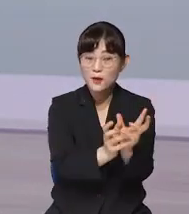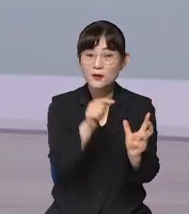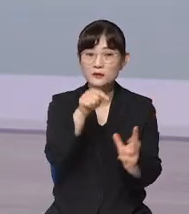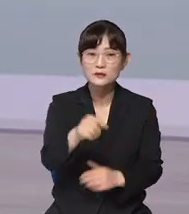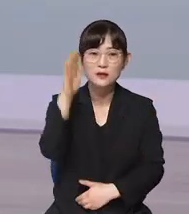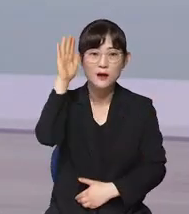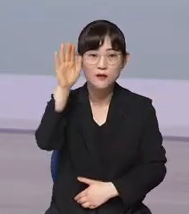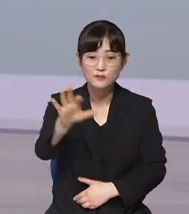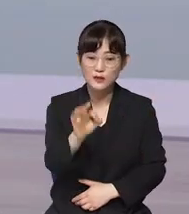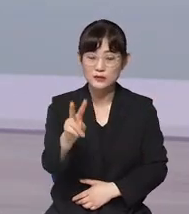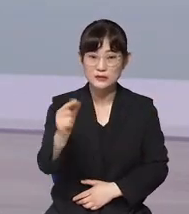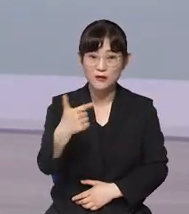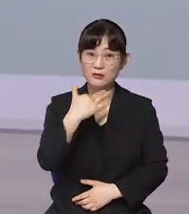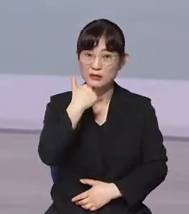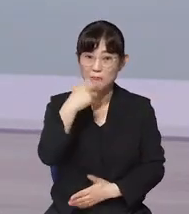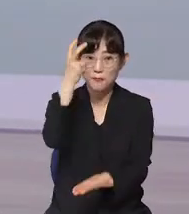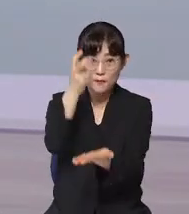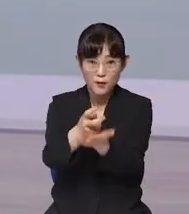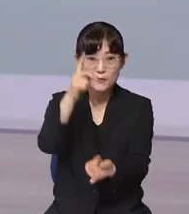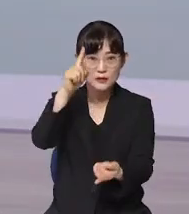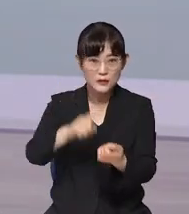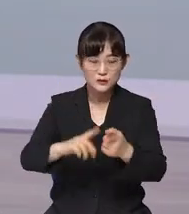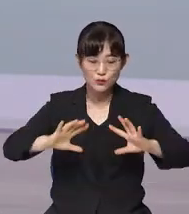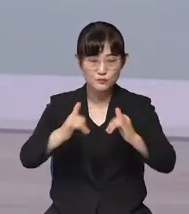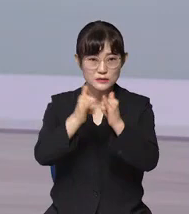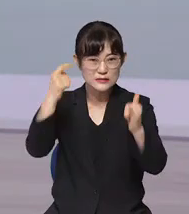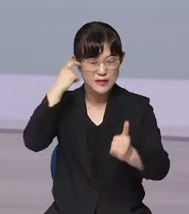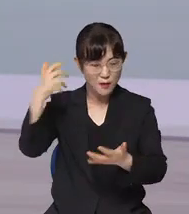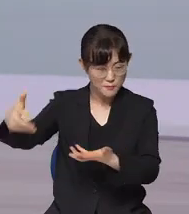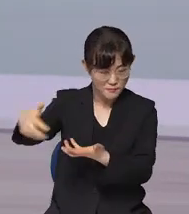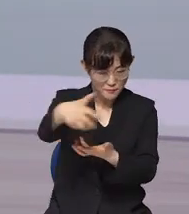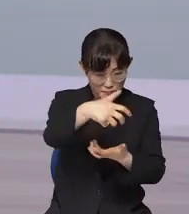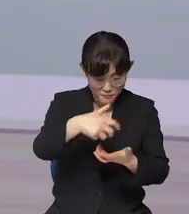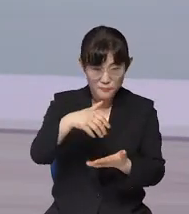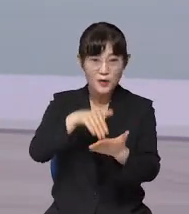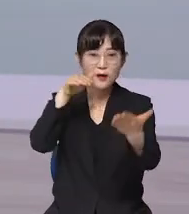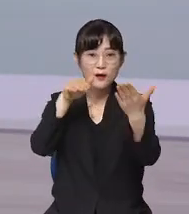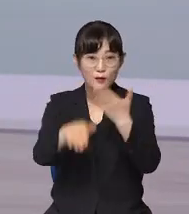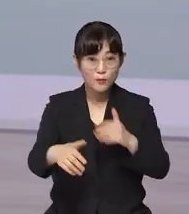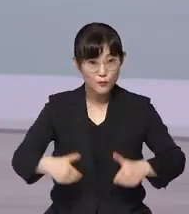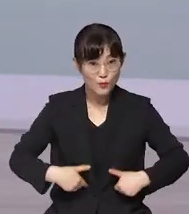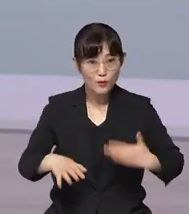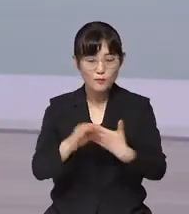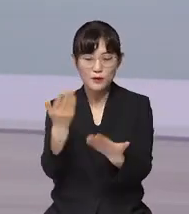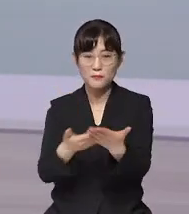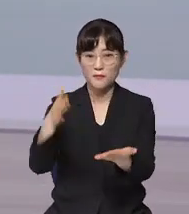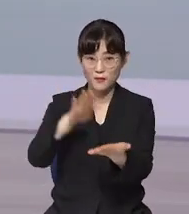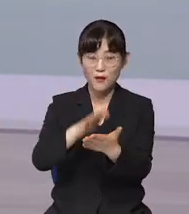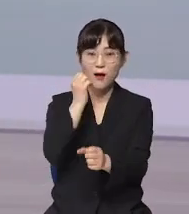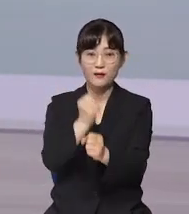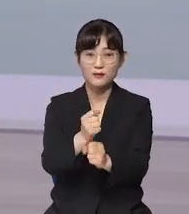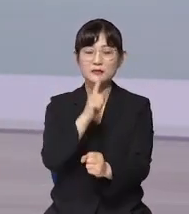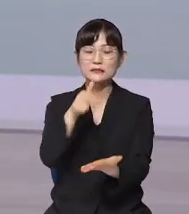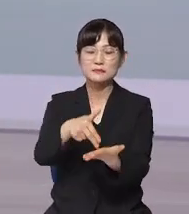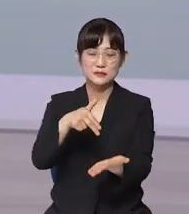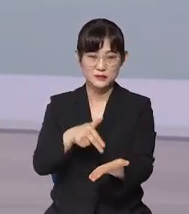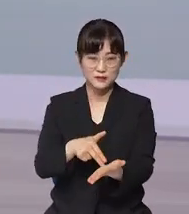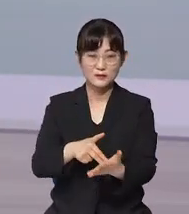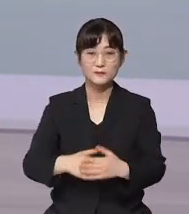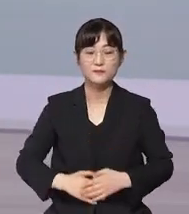앞으로 연나이 규정 법령에 대해 국민의견 수렴을 거쳐 필요하면 개정에 나서겠다는 입장입니다 KBC